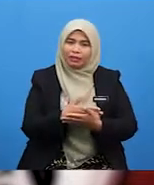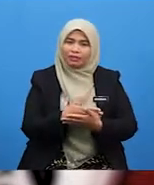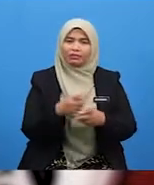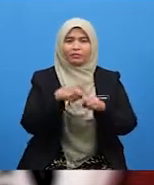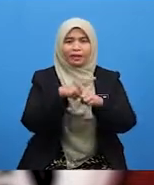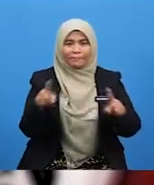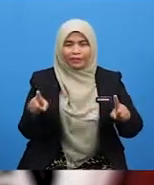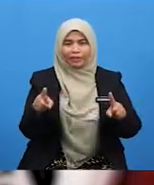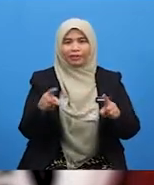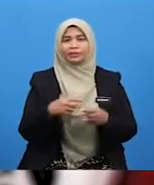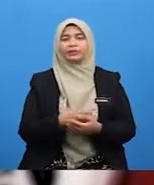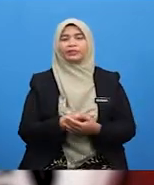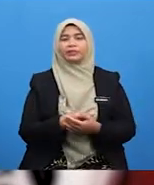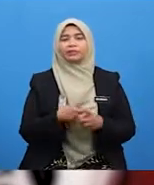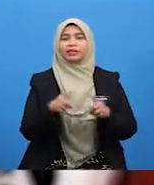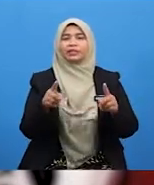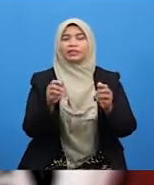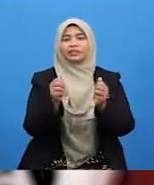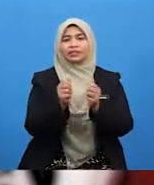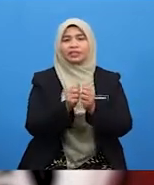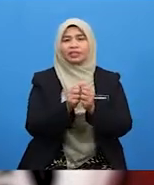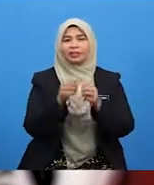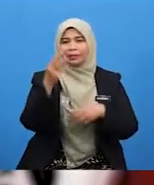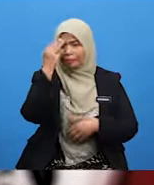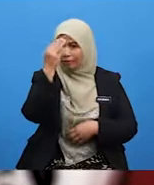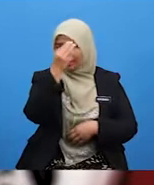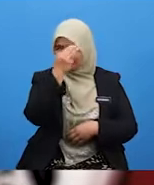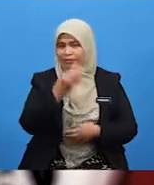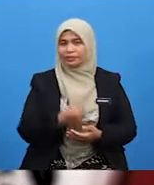Tetapi beza dengan malaikat.